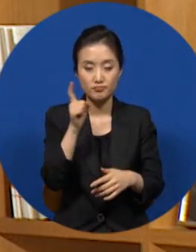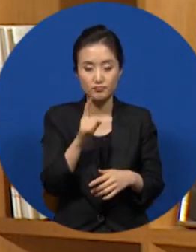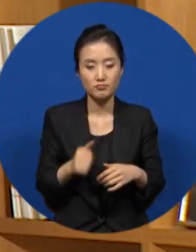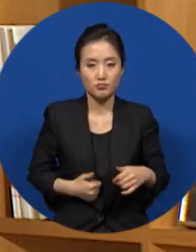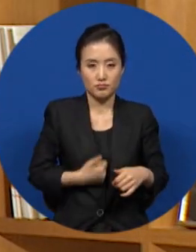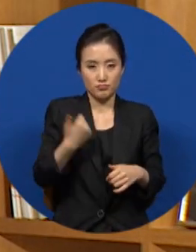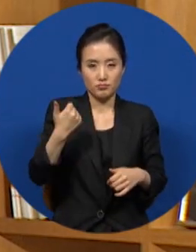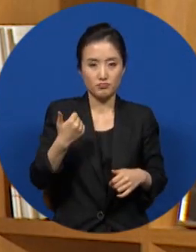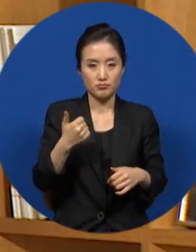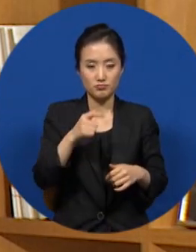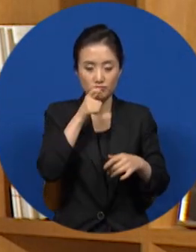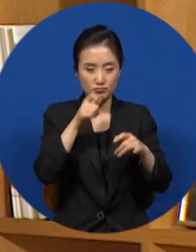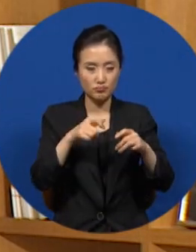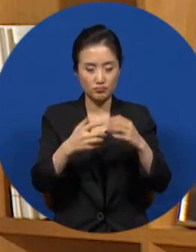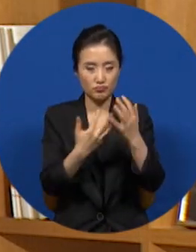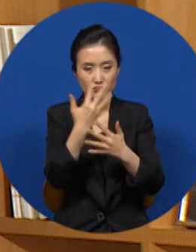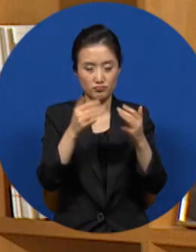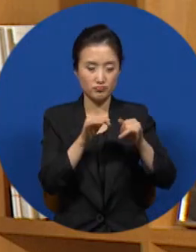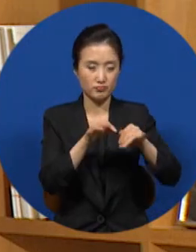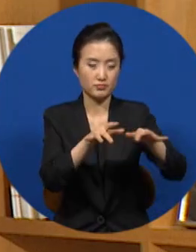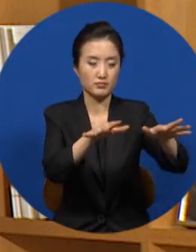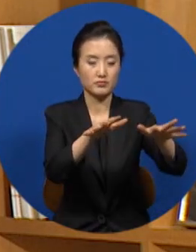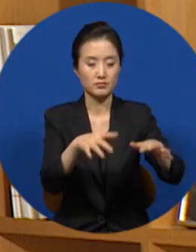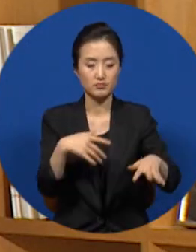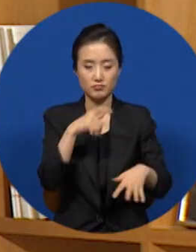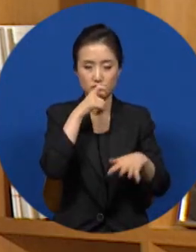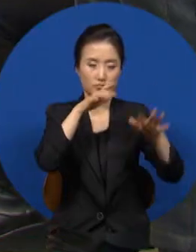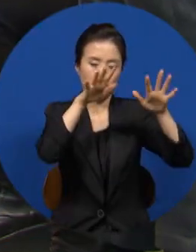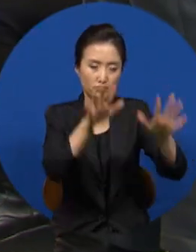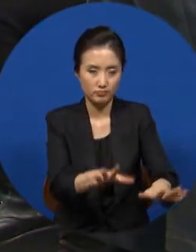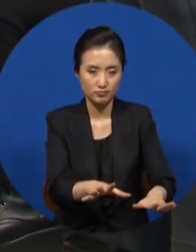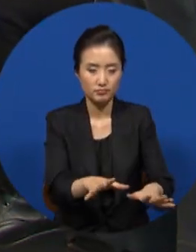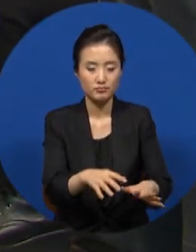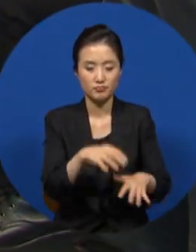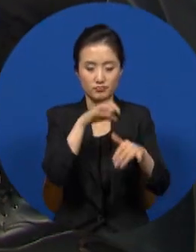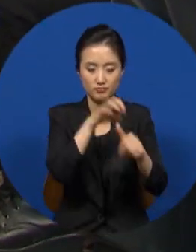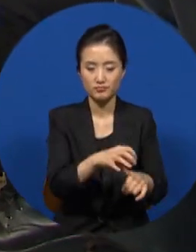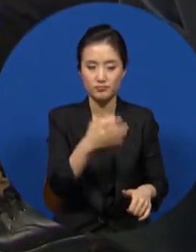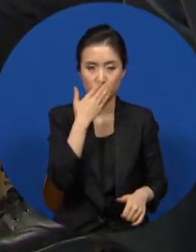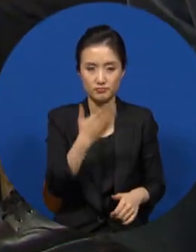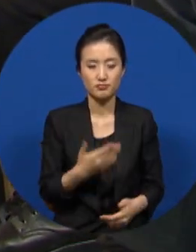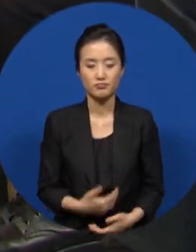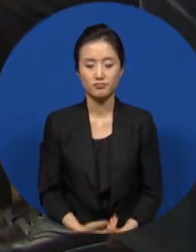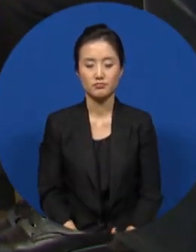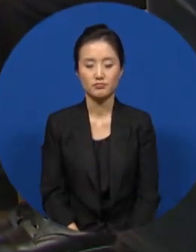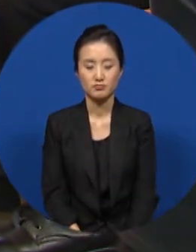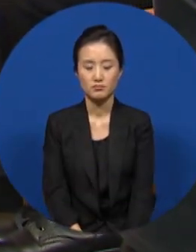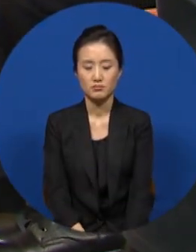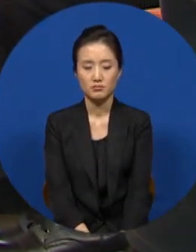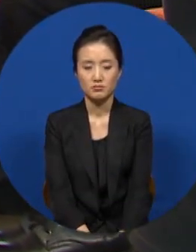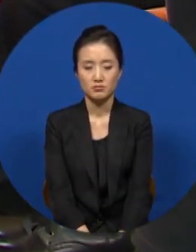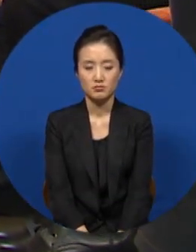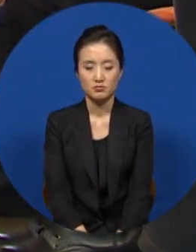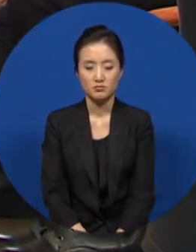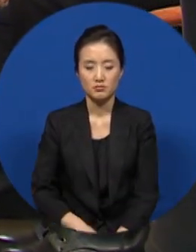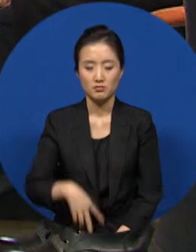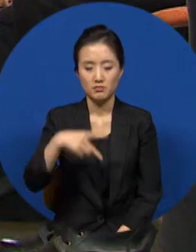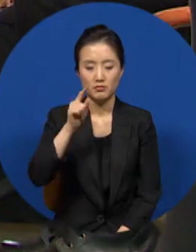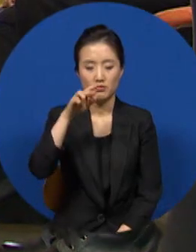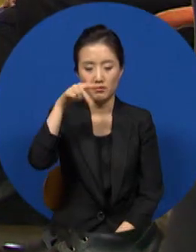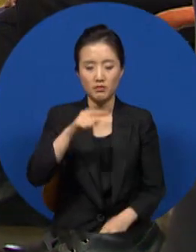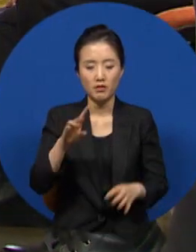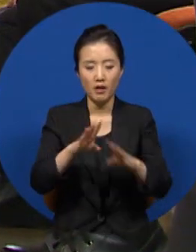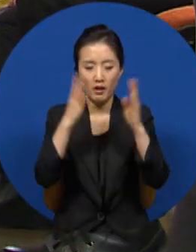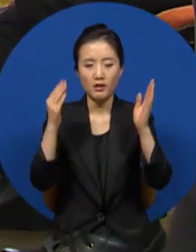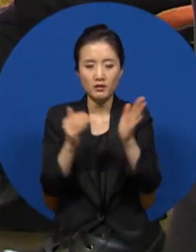끕니다. 극하는 거죠. 화는 금을 녹이죠. 극하는 거예요. 금은 나무를 자릅니다. 극하는 관계입니다. 사주를 열었는데